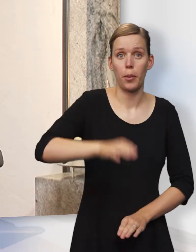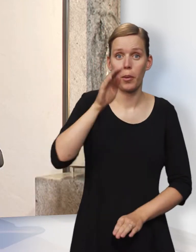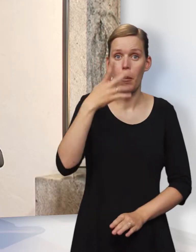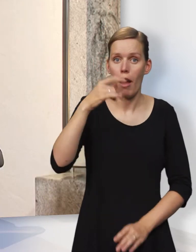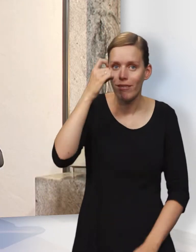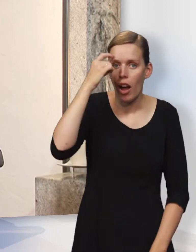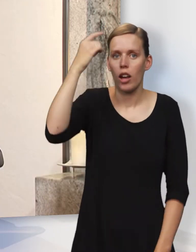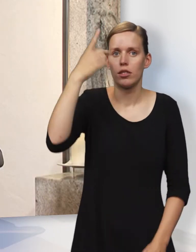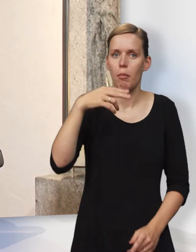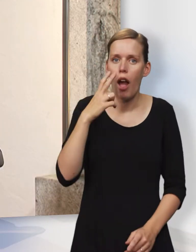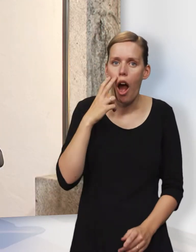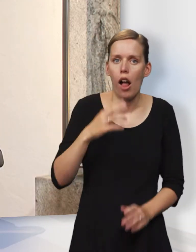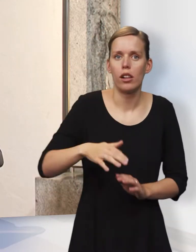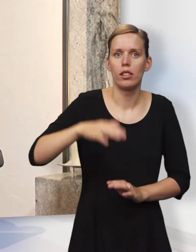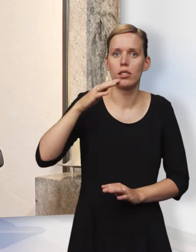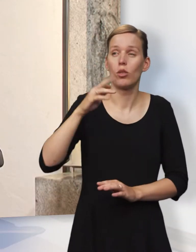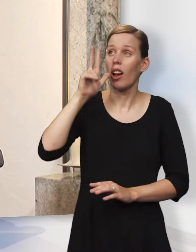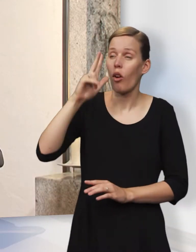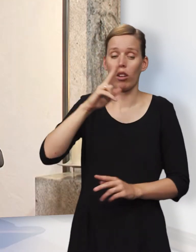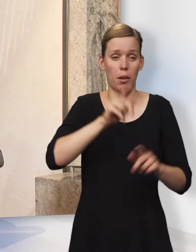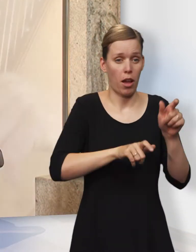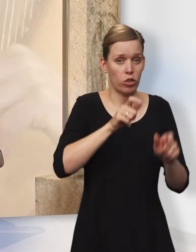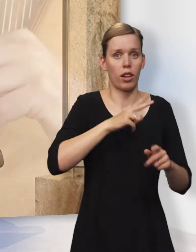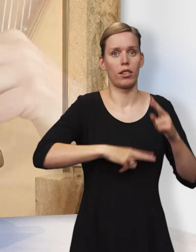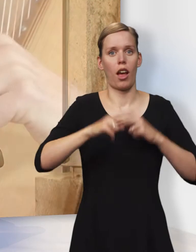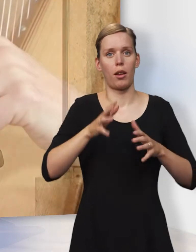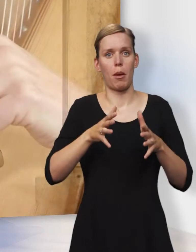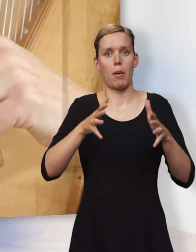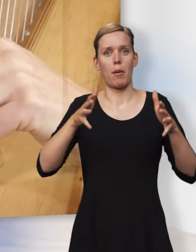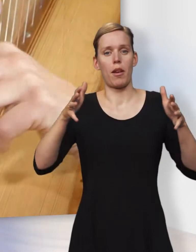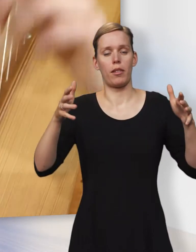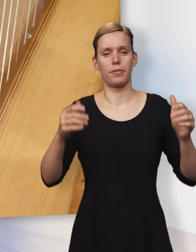Alter und Gnade bei Gott und den Menschen.